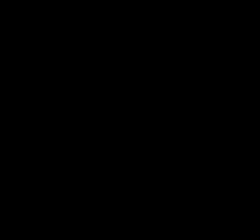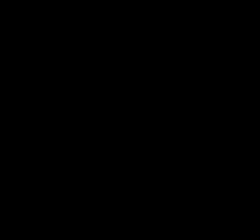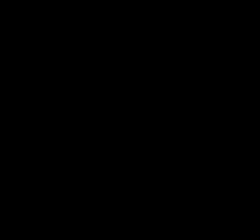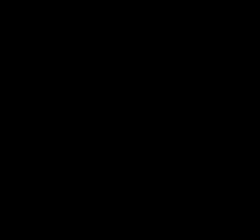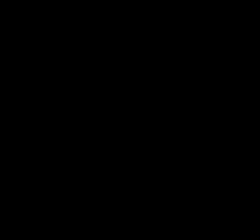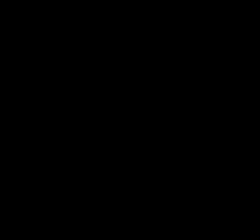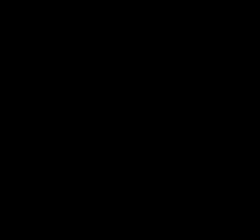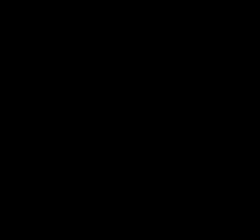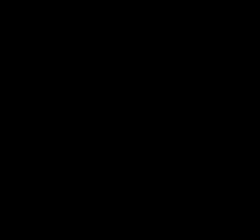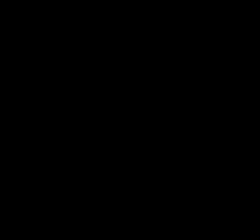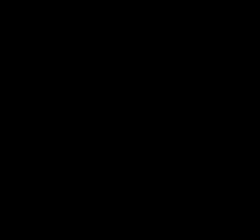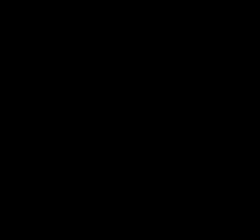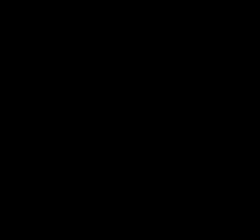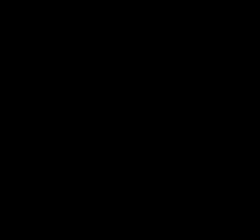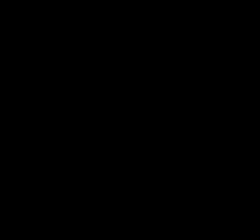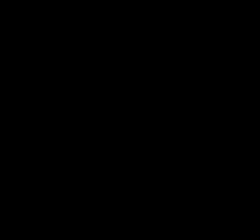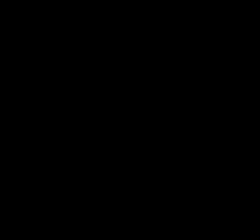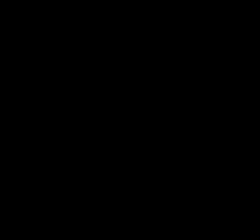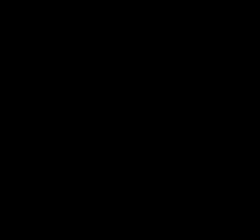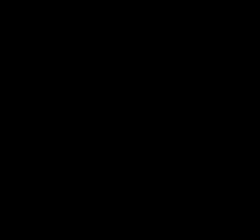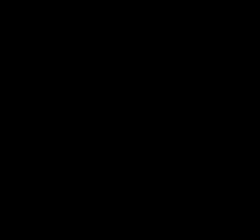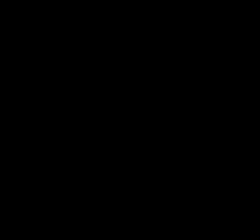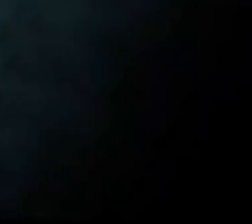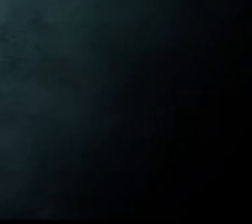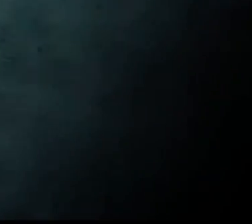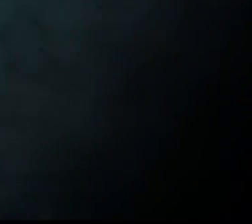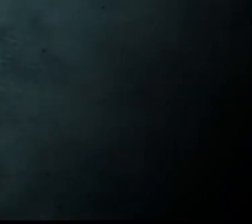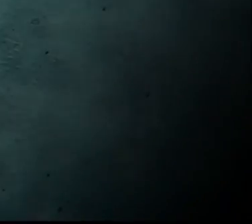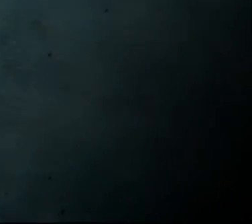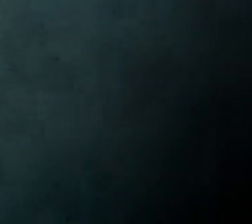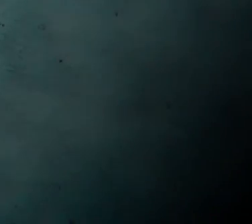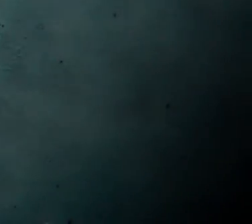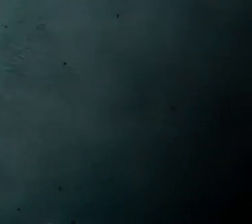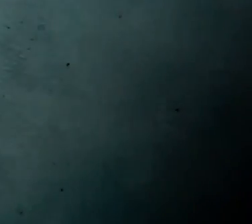dizi TRT1 tarafından Sinegraf AŞ'ye yaptırılmıştır. Copyright